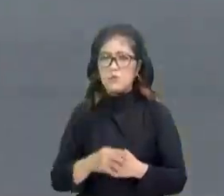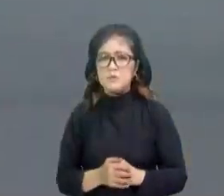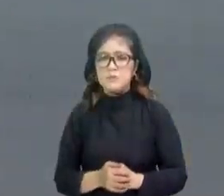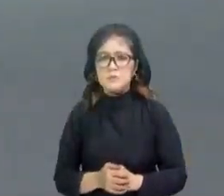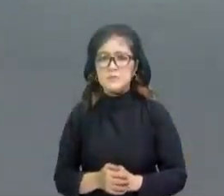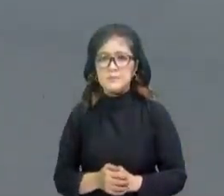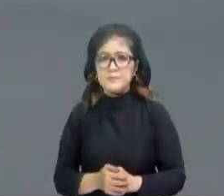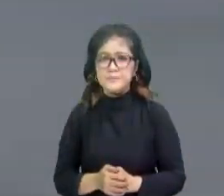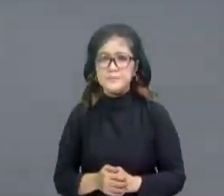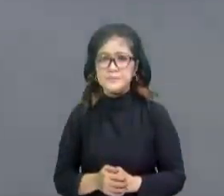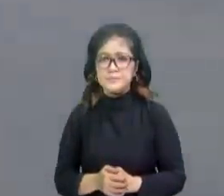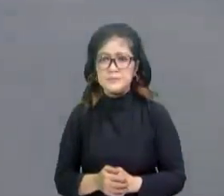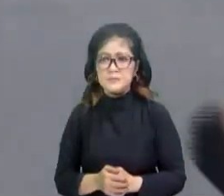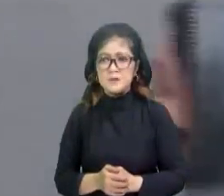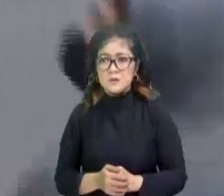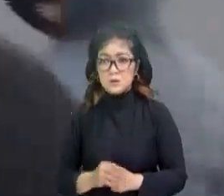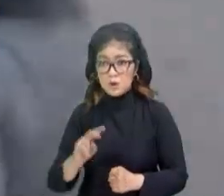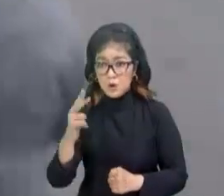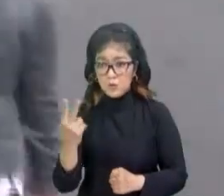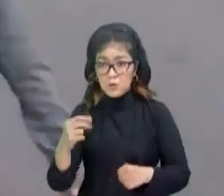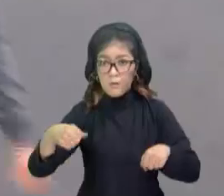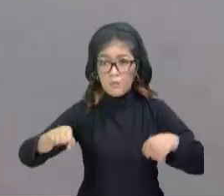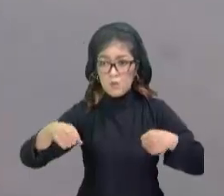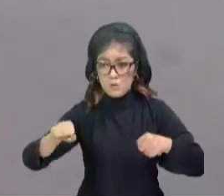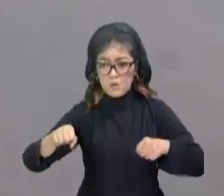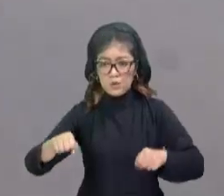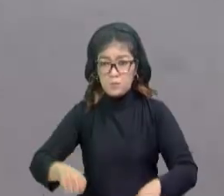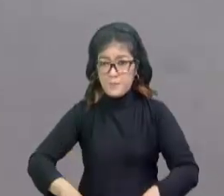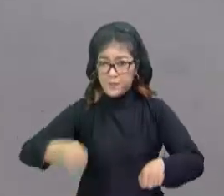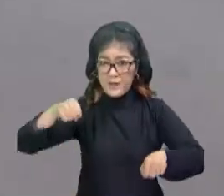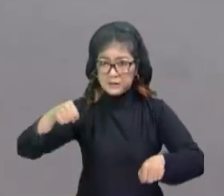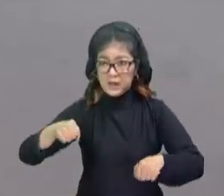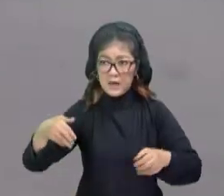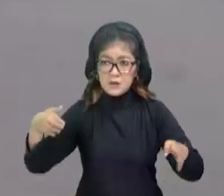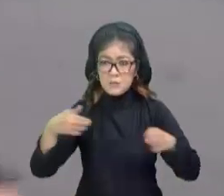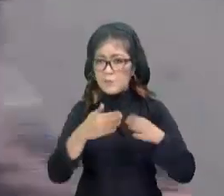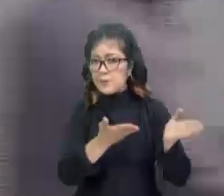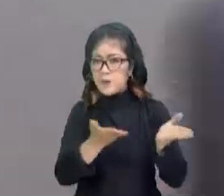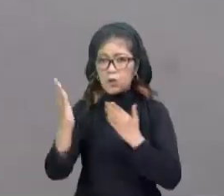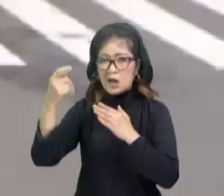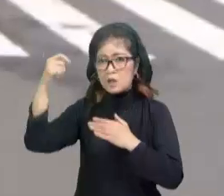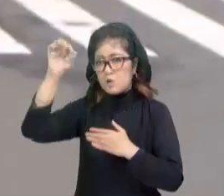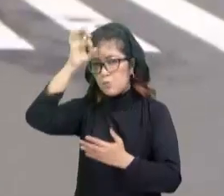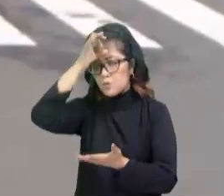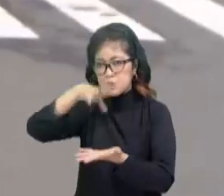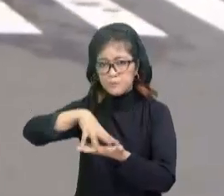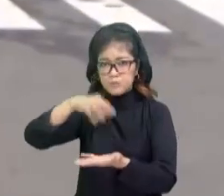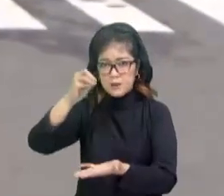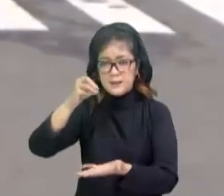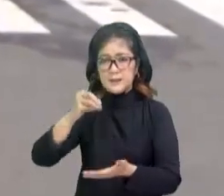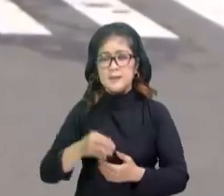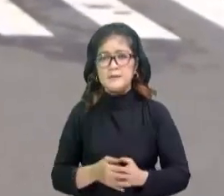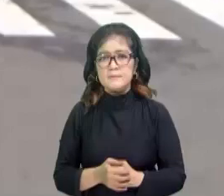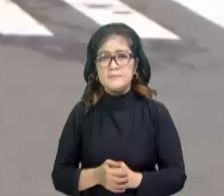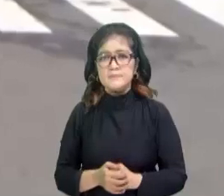Hai kedua kendaraan yang terlibat kecelakaan dievakuasi ke Satlantas Polres Metro Jakarta Pusat Hai dari Jakarta vendra